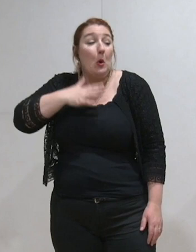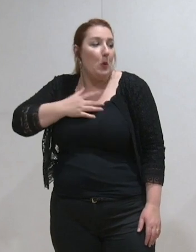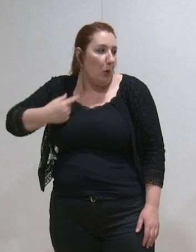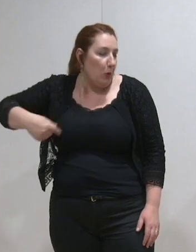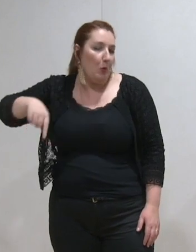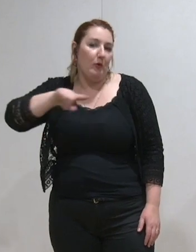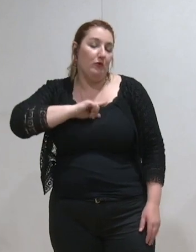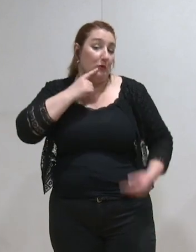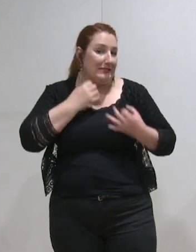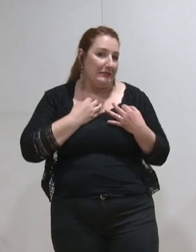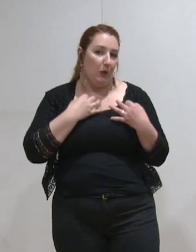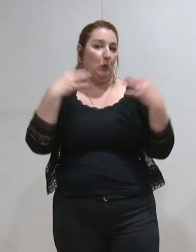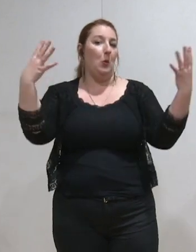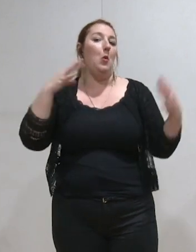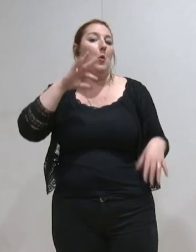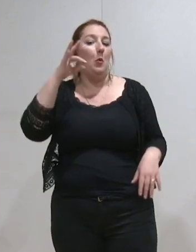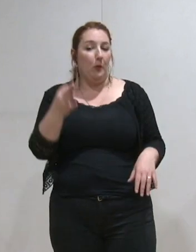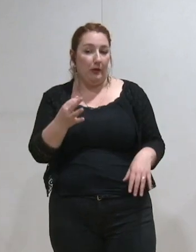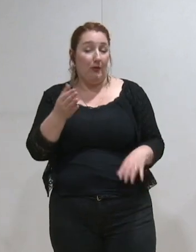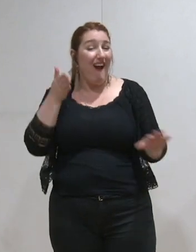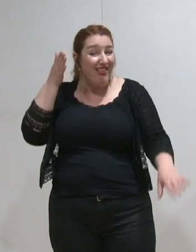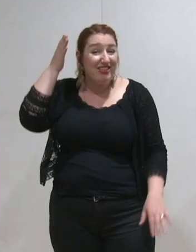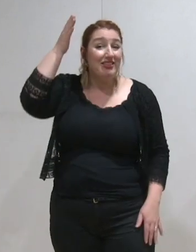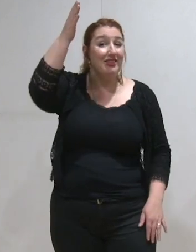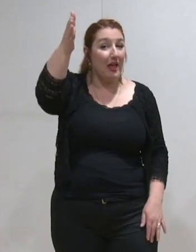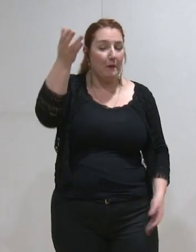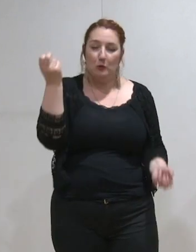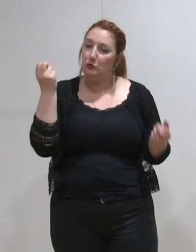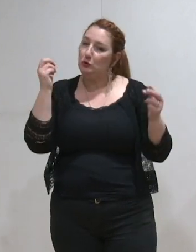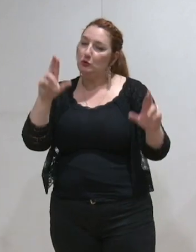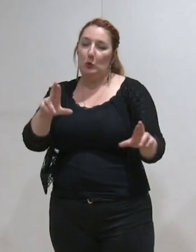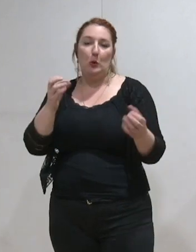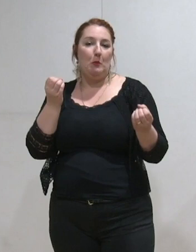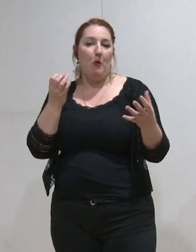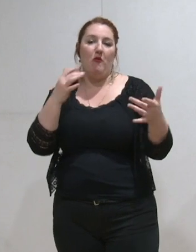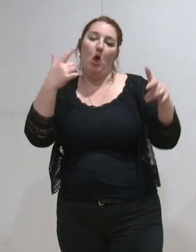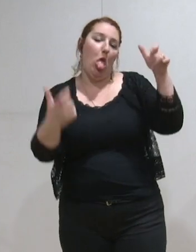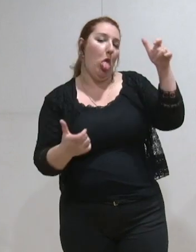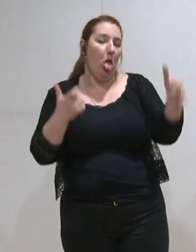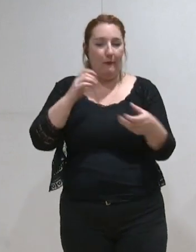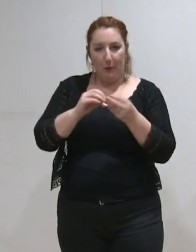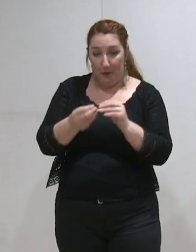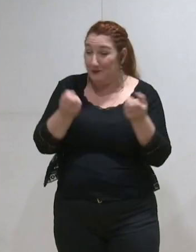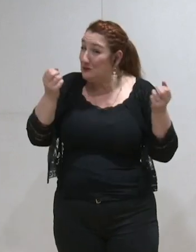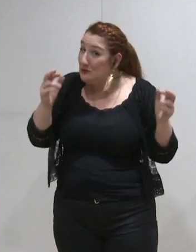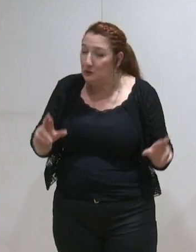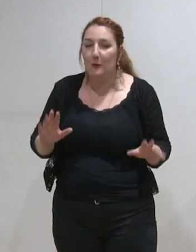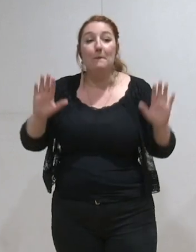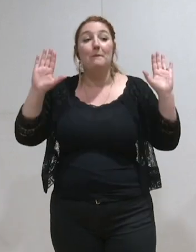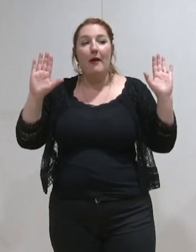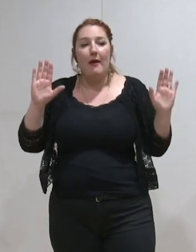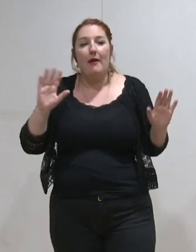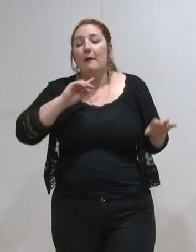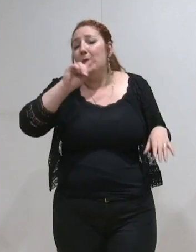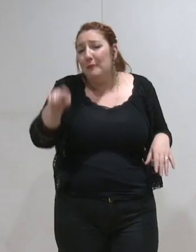excessif de notre point de vue à terme cela créera des difficultés la seule chose c'est que bien évidemment c'est là où